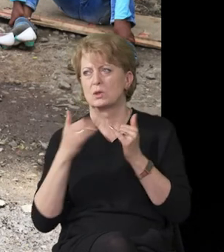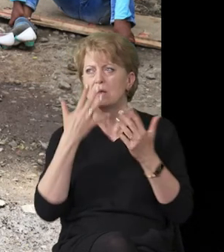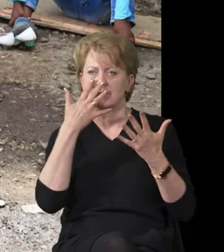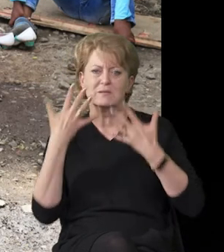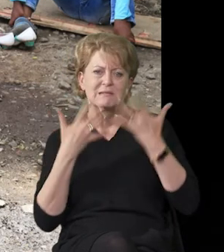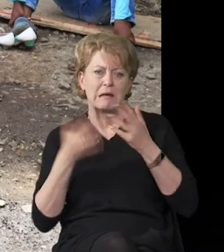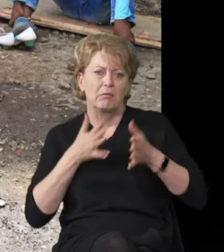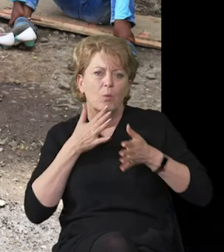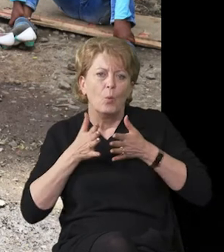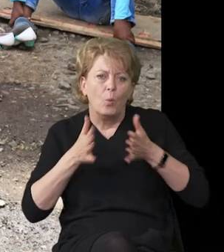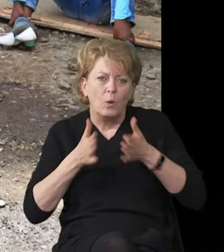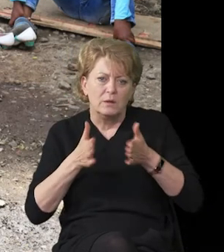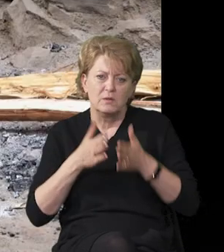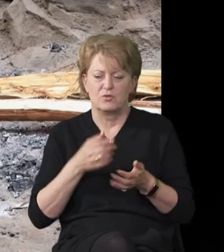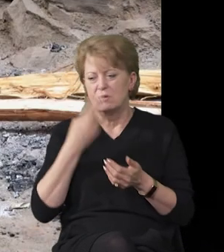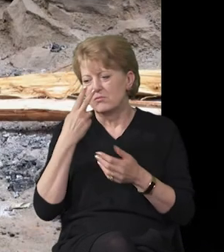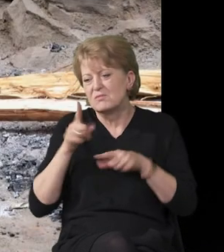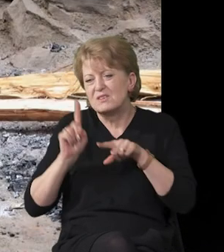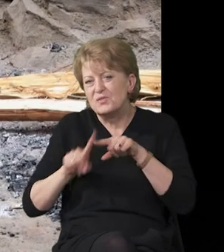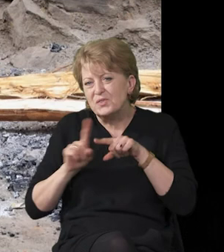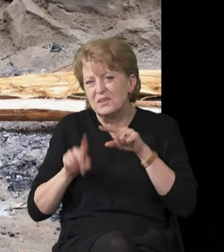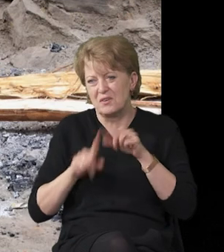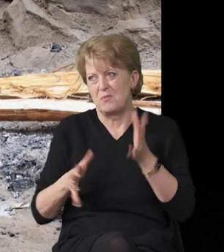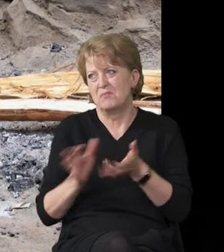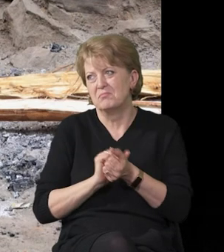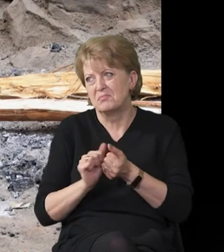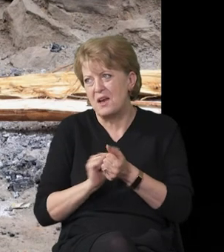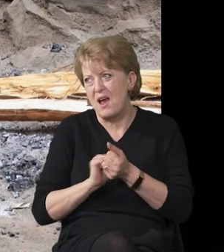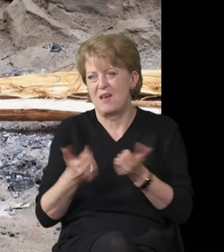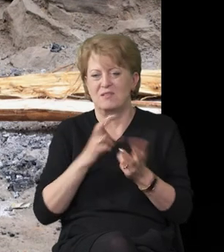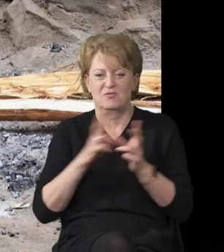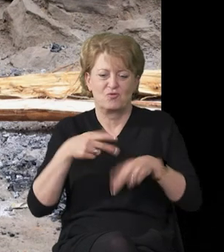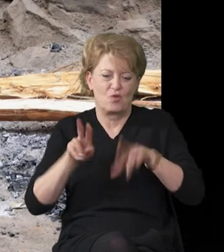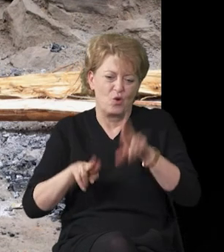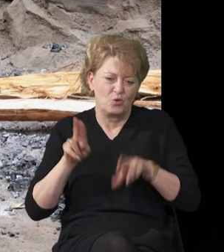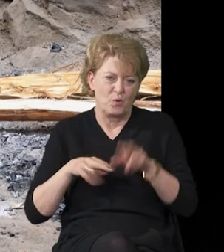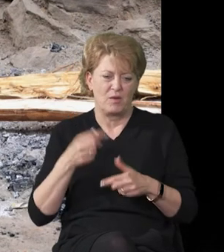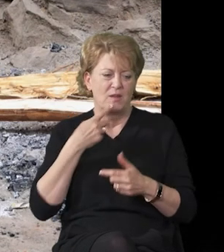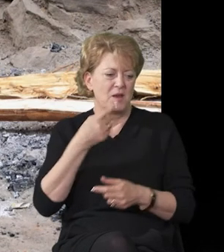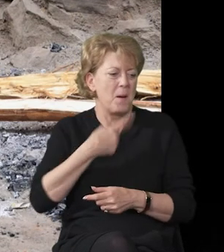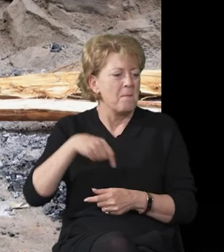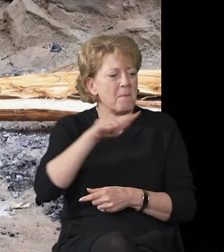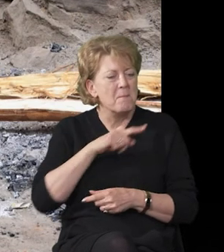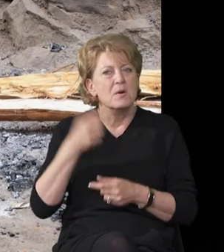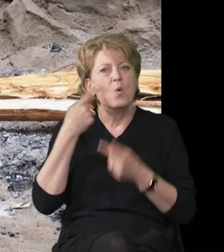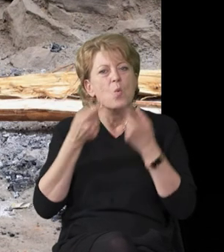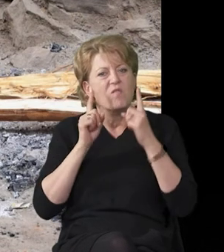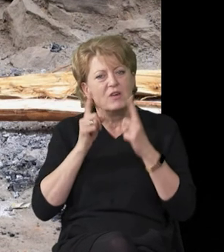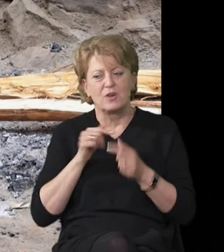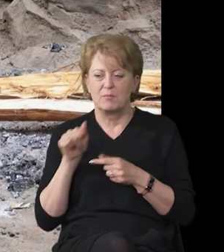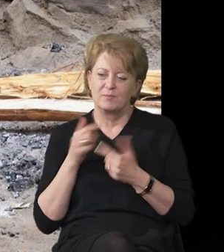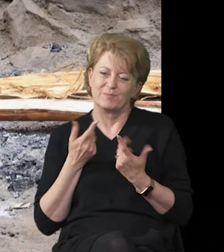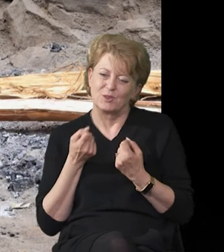wiele zwykłych takich czynności, które u nas byśmy uważali za bardziej intymne, odbywa się na